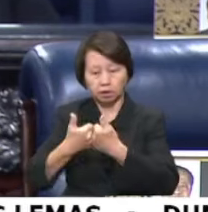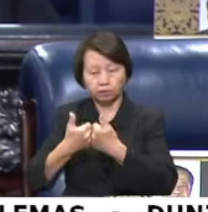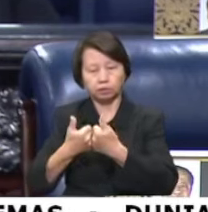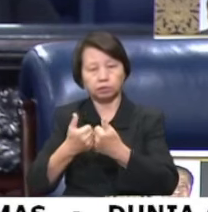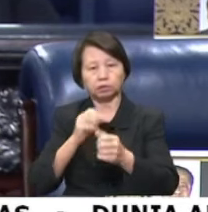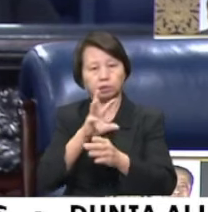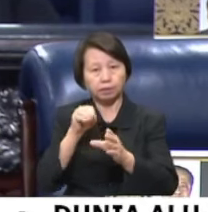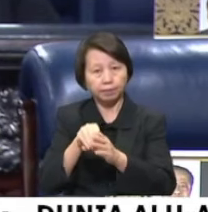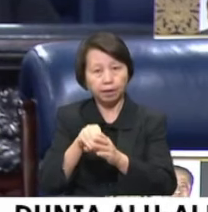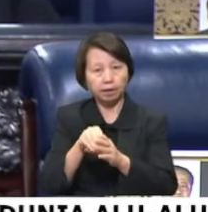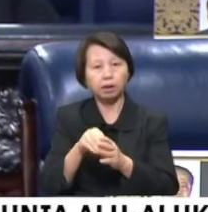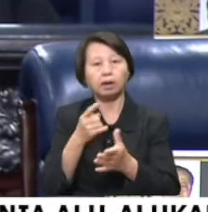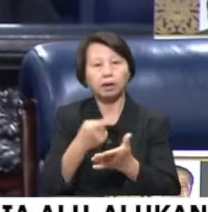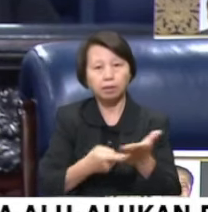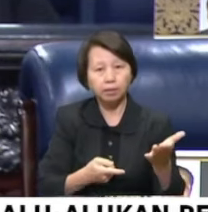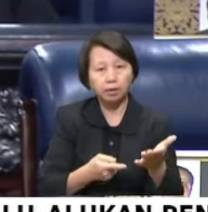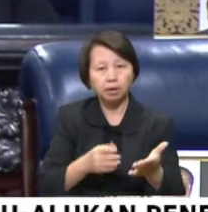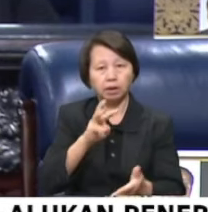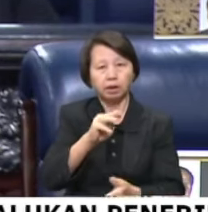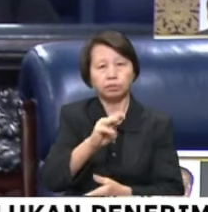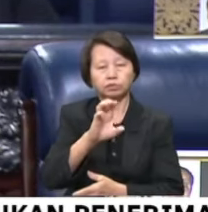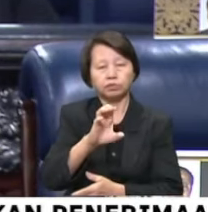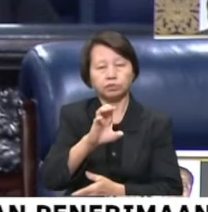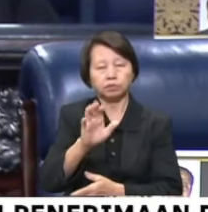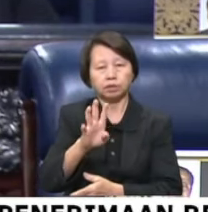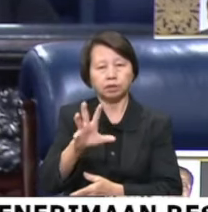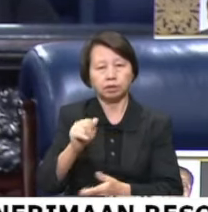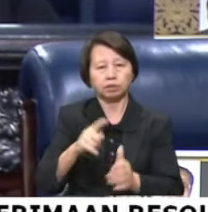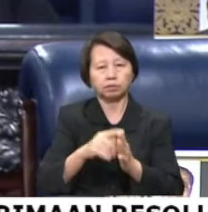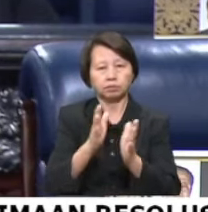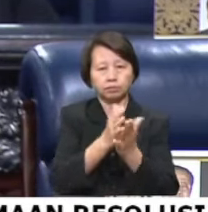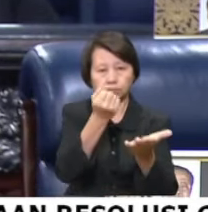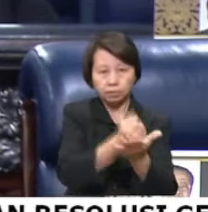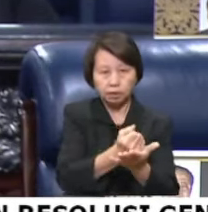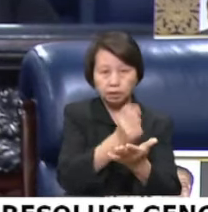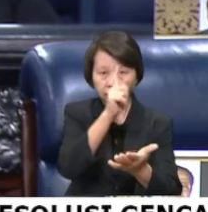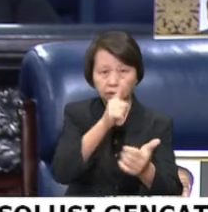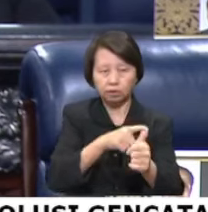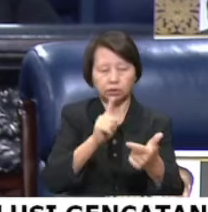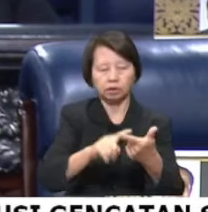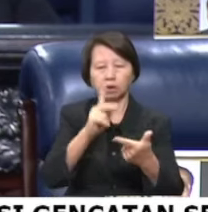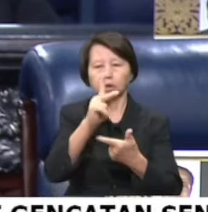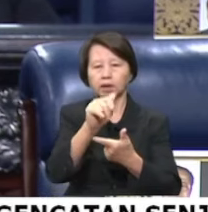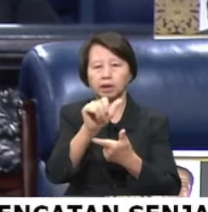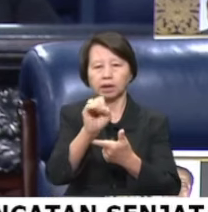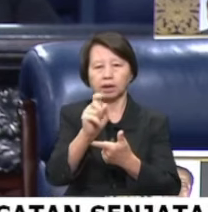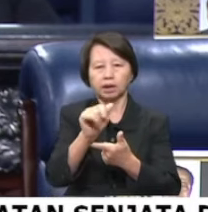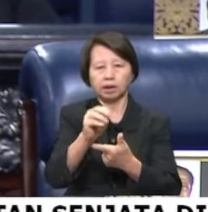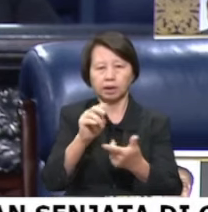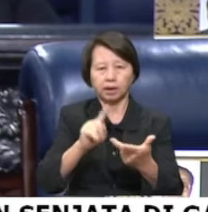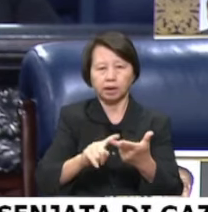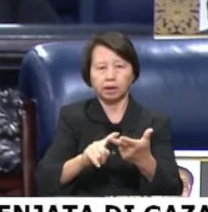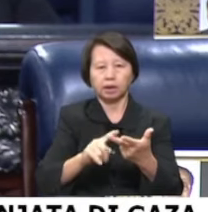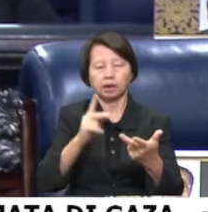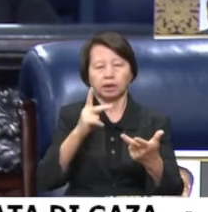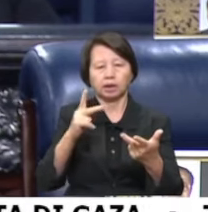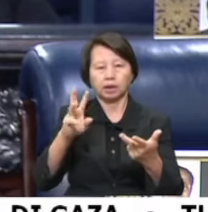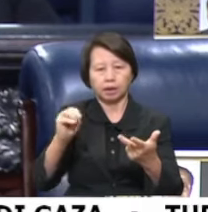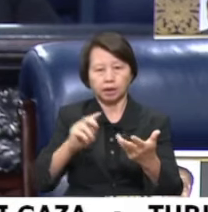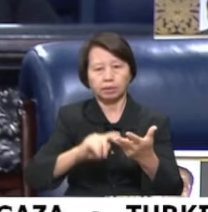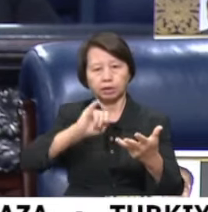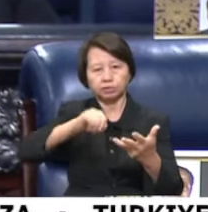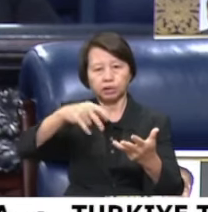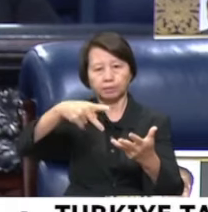dalam MCB inilah Jabatan Imigresen sendiri, Custom, Kementerian Kesihatan Malaysia,